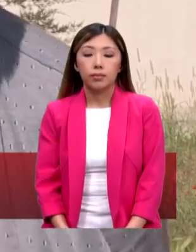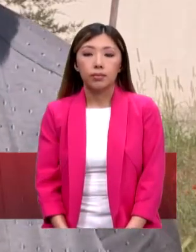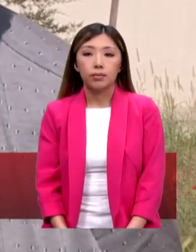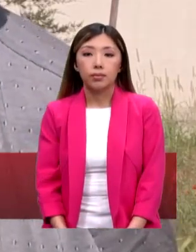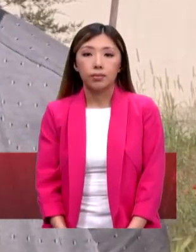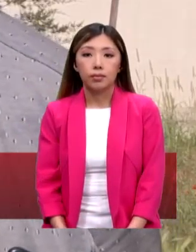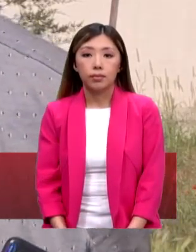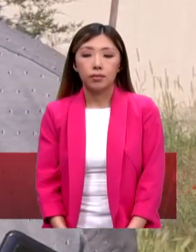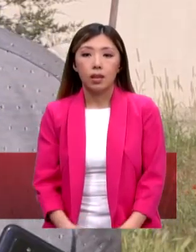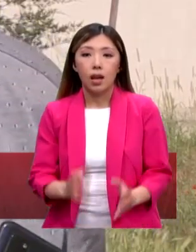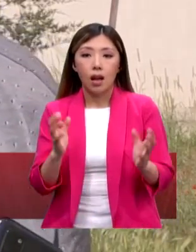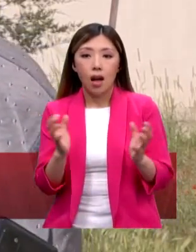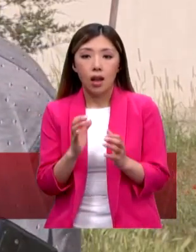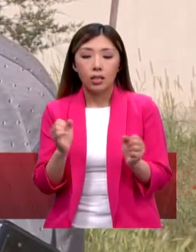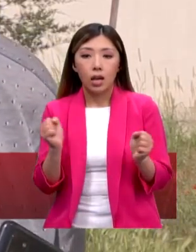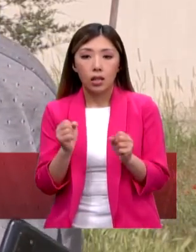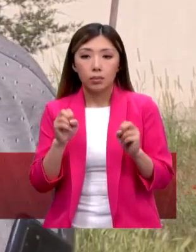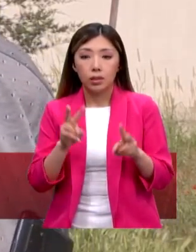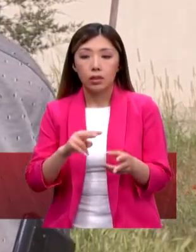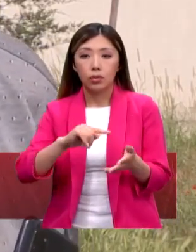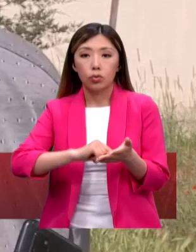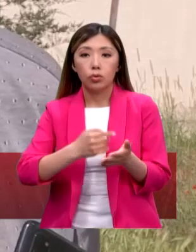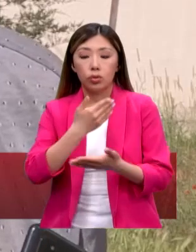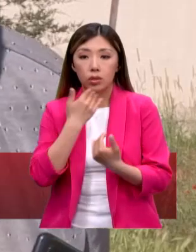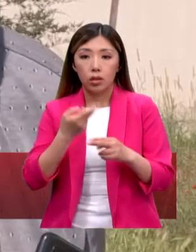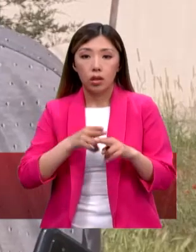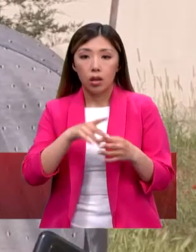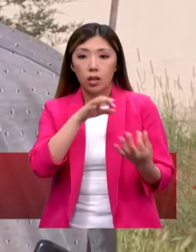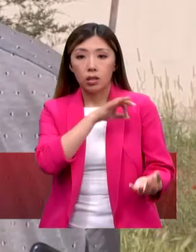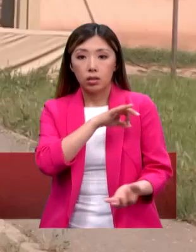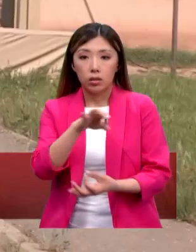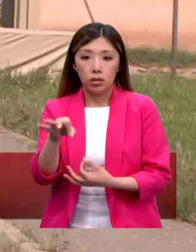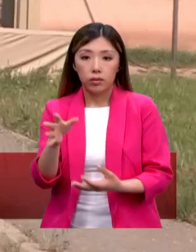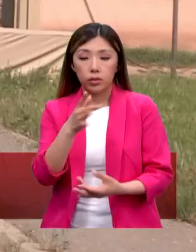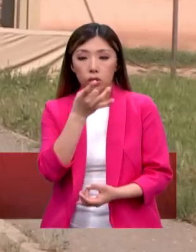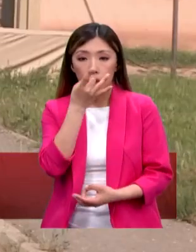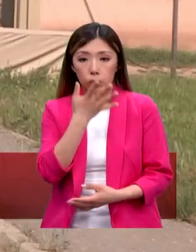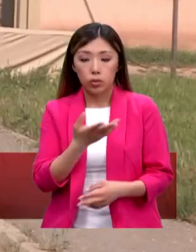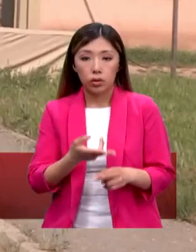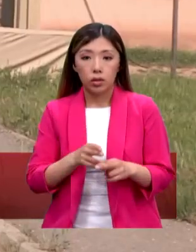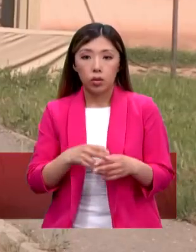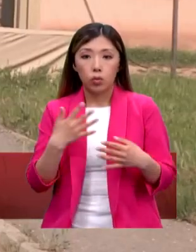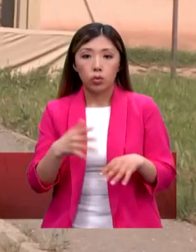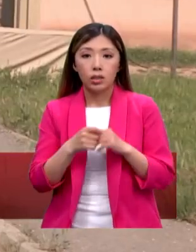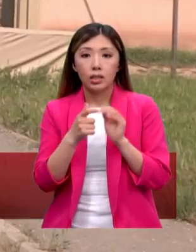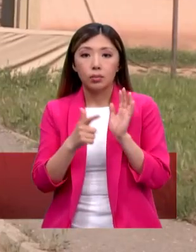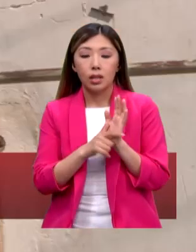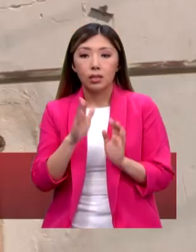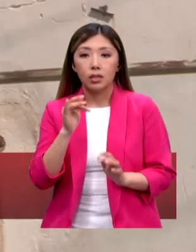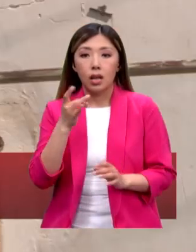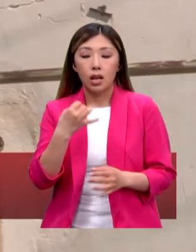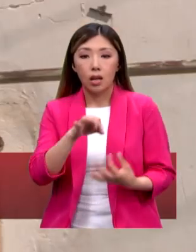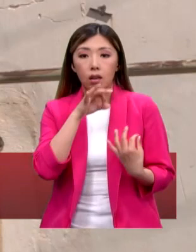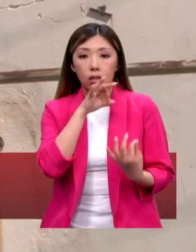холодильников нету. Мы сейчас некуда, вот все стоит, сейчас ржавеет, гниет. Без дела ветшают 17 сараев. При желании